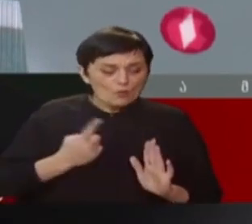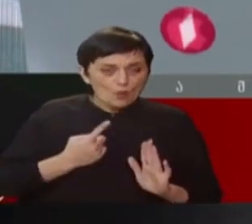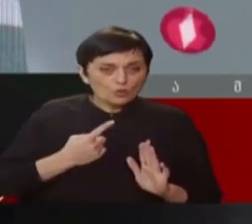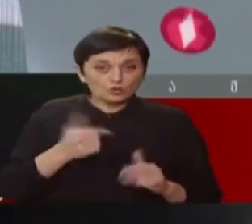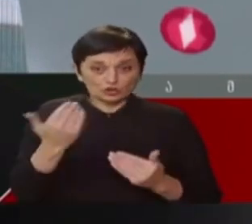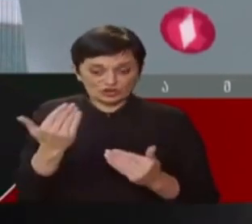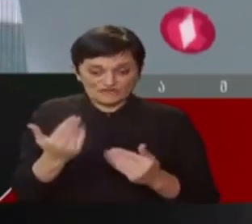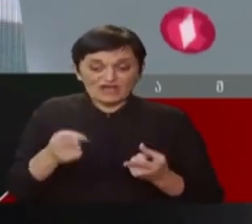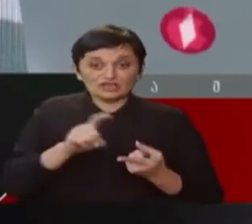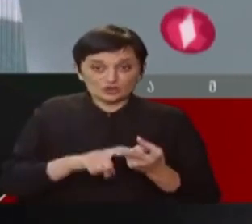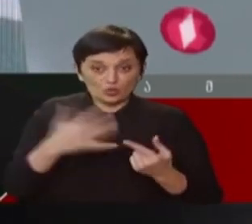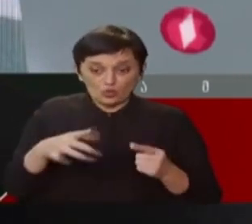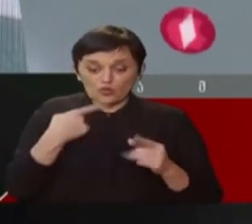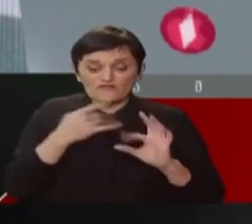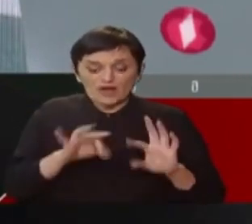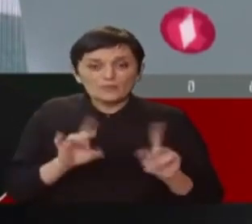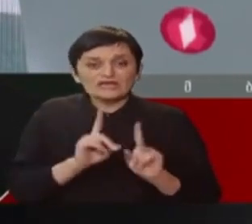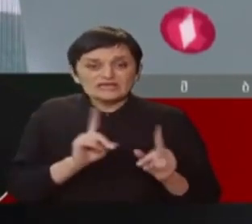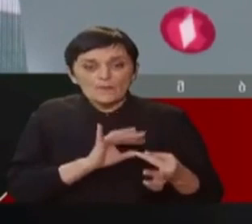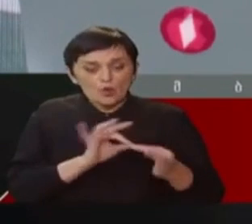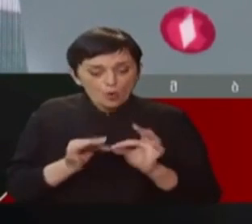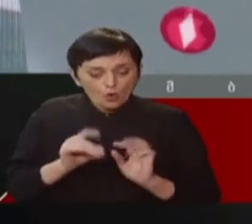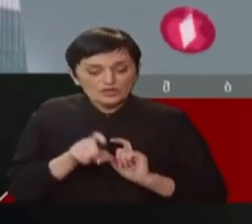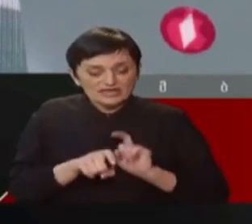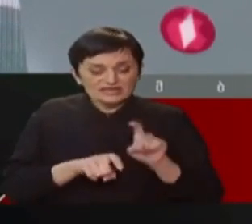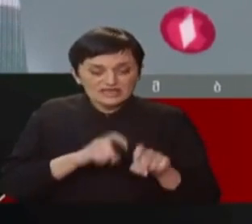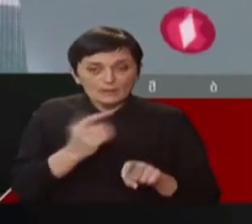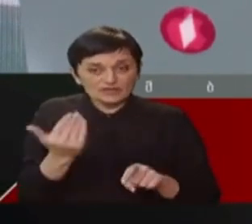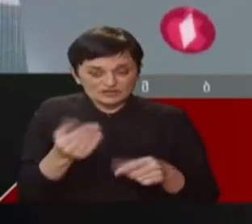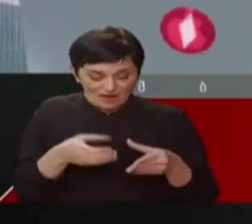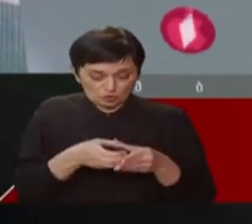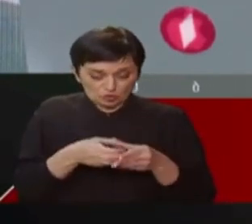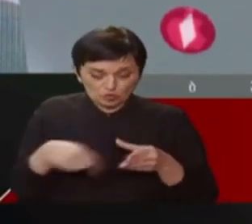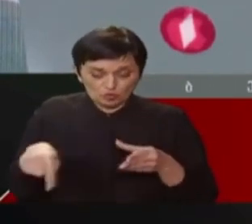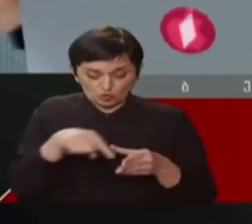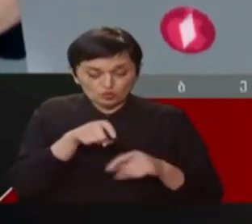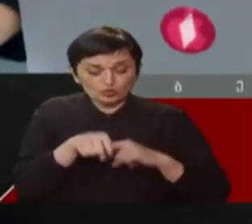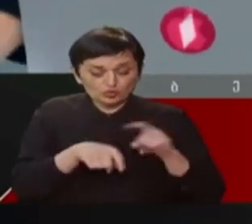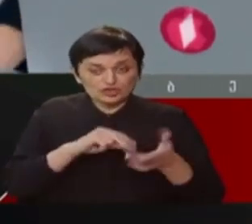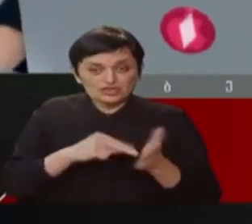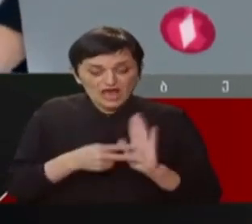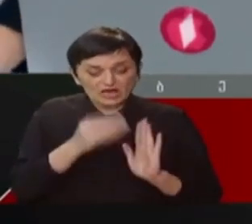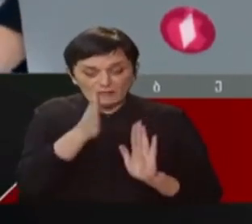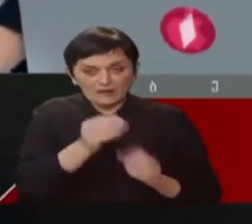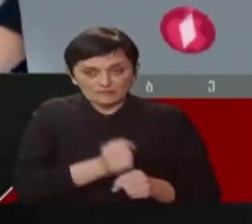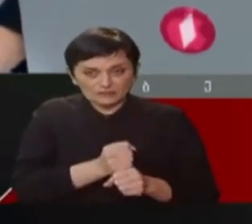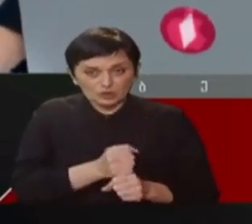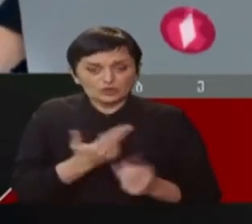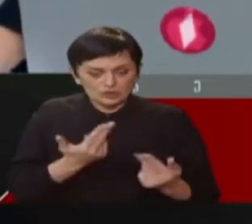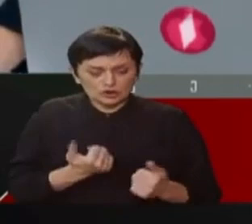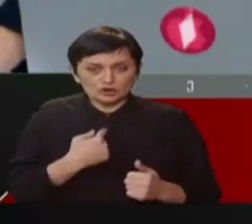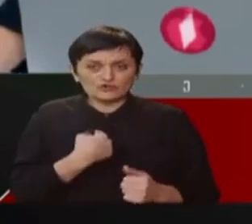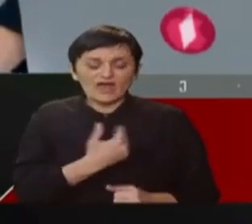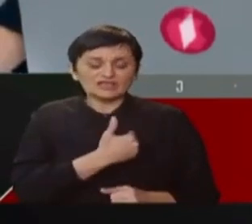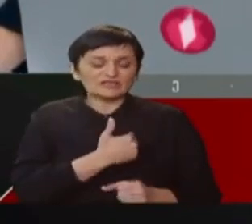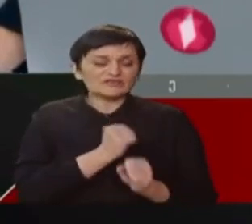თქვენ შესახებ უკვე გვესაუბრეთ, არის თუ არა რაიმე კონკრეტული ნაბიჯები თუნდაც თქვენ გუნდში, რომლის გადადგმასაც გეგმავთ? კი, როგორია, ჩვენ ახლა